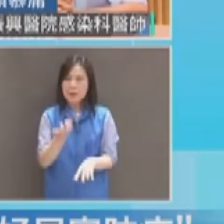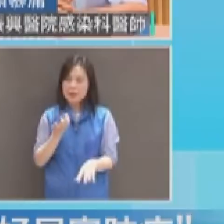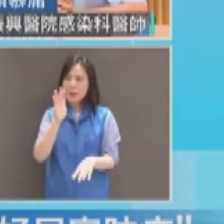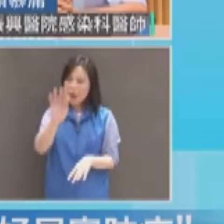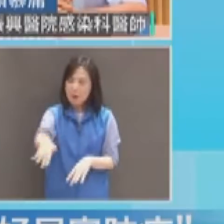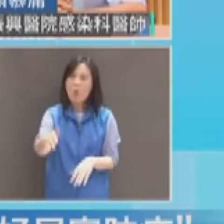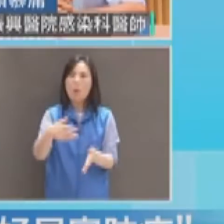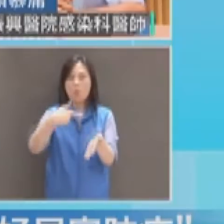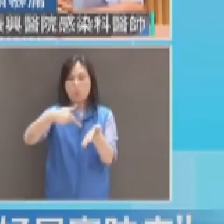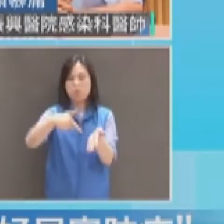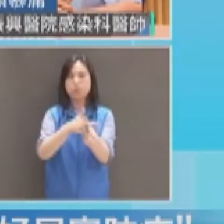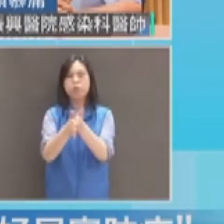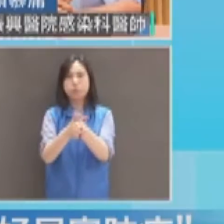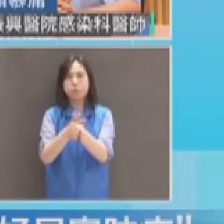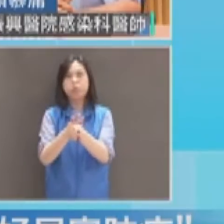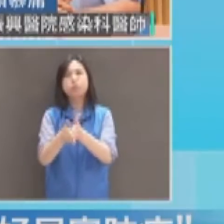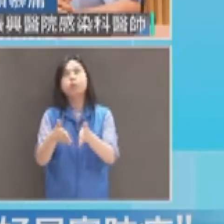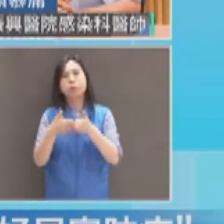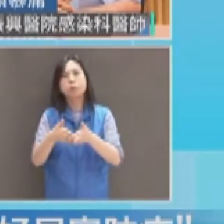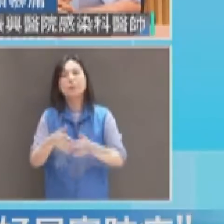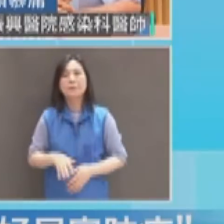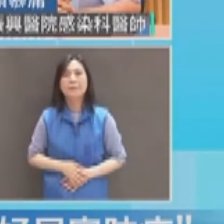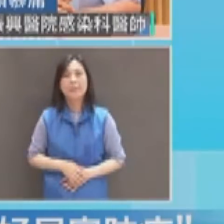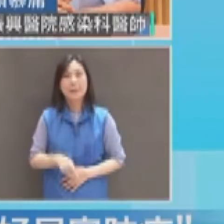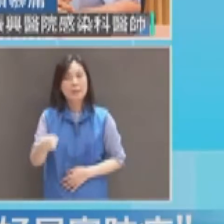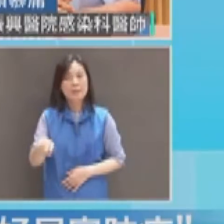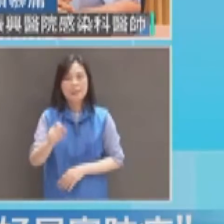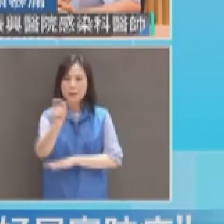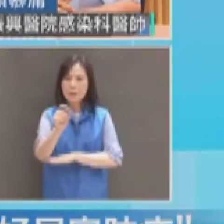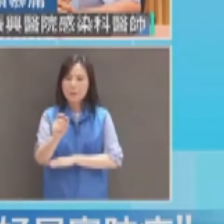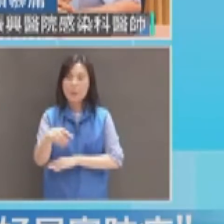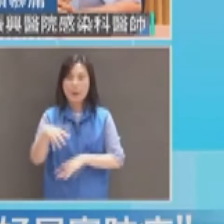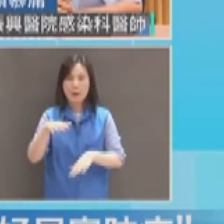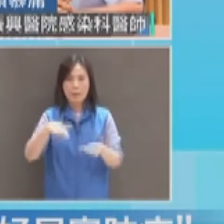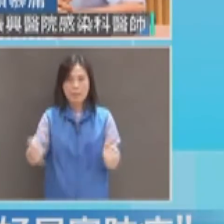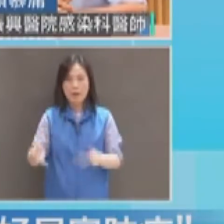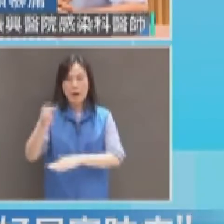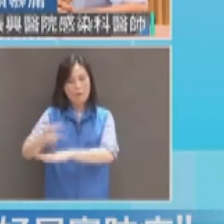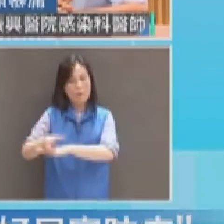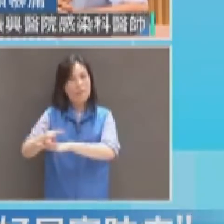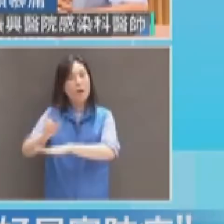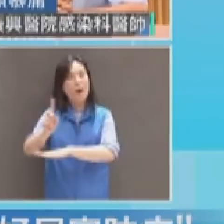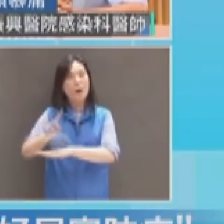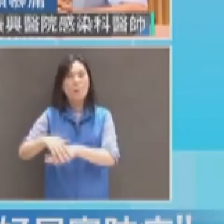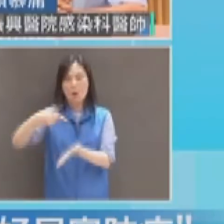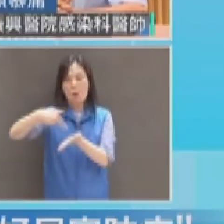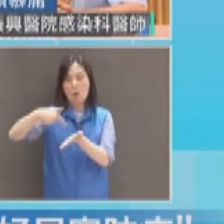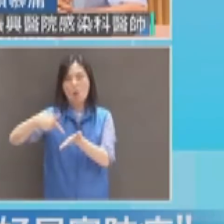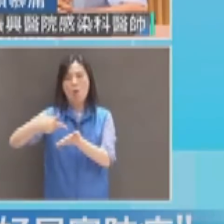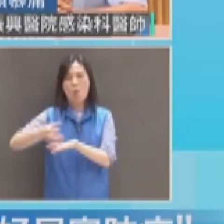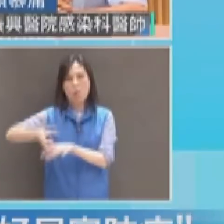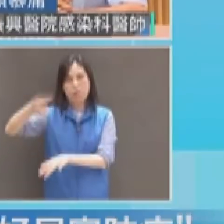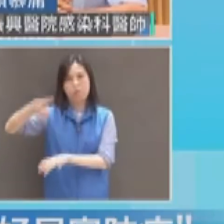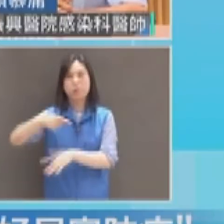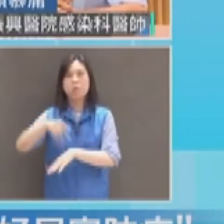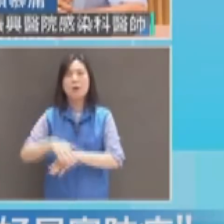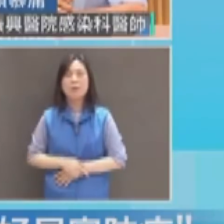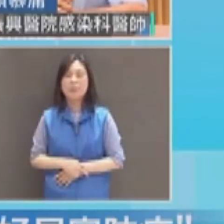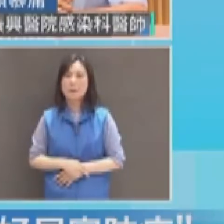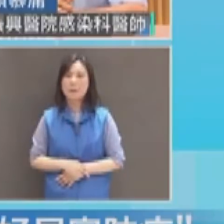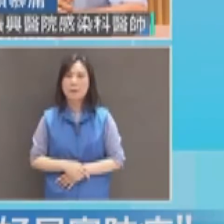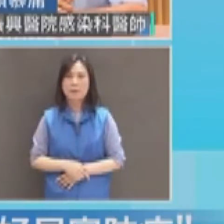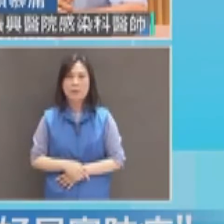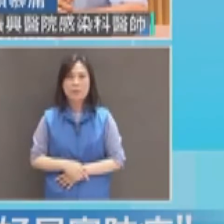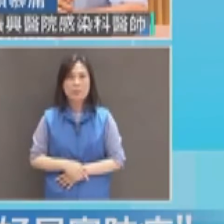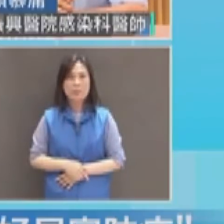用三明治洗手法。所以你的这个你的办公桌旁边就要摆一瓶酒精，那还有当然事后要做个环境清消。各